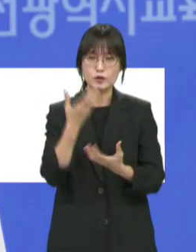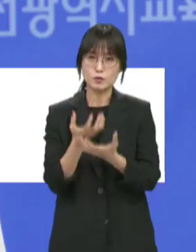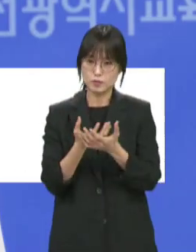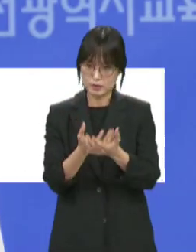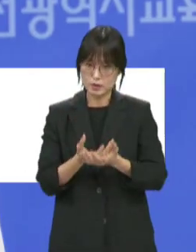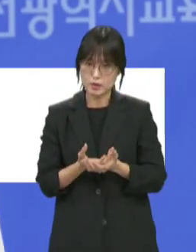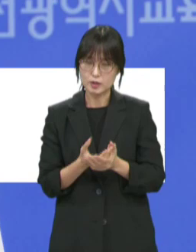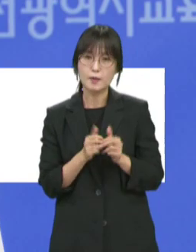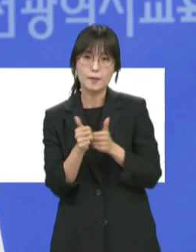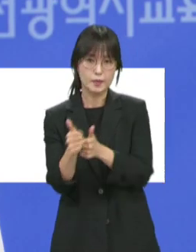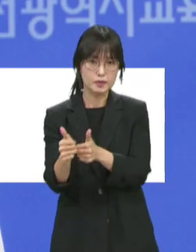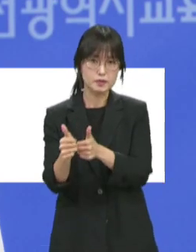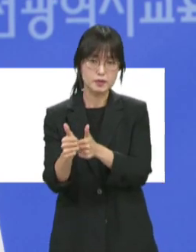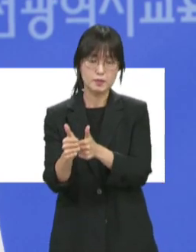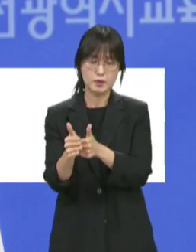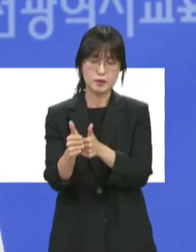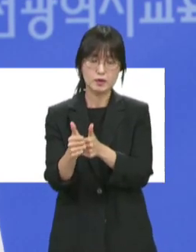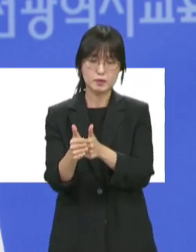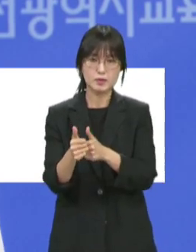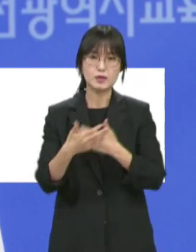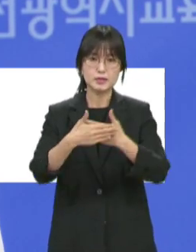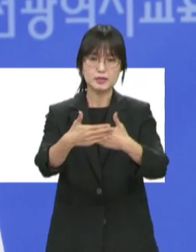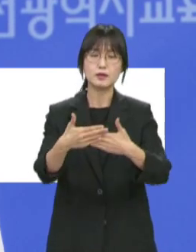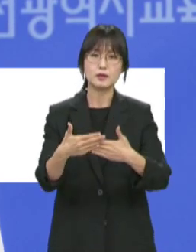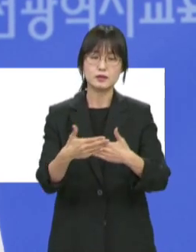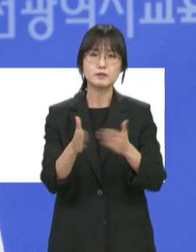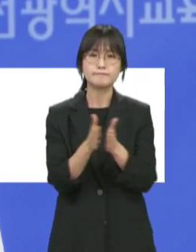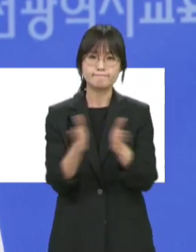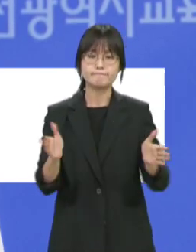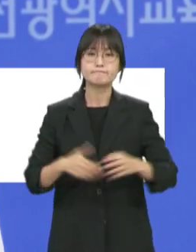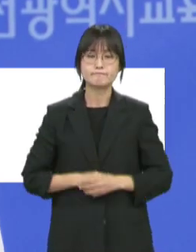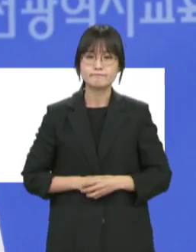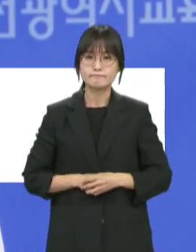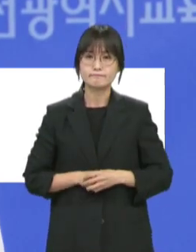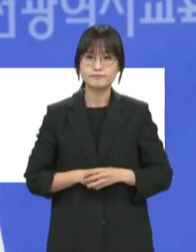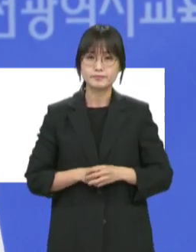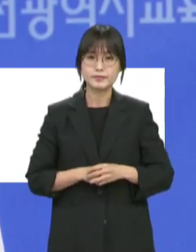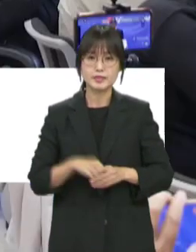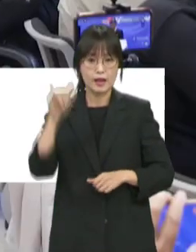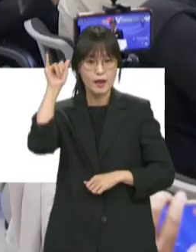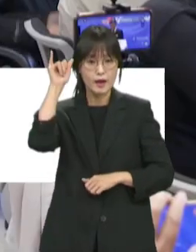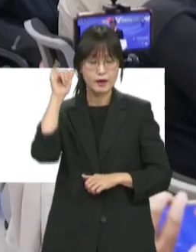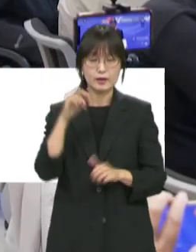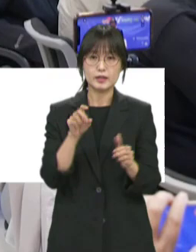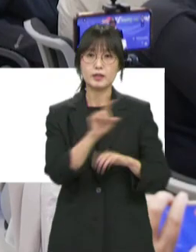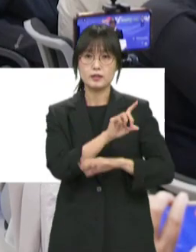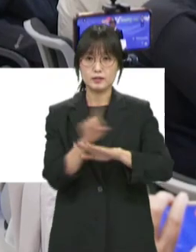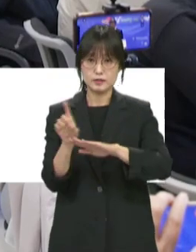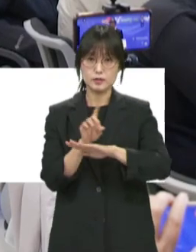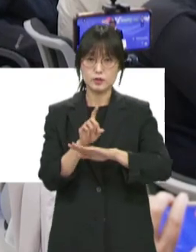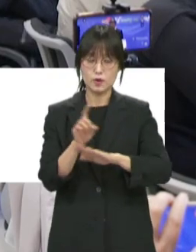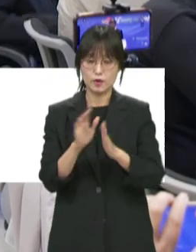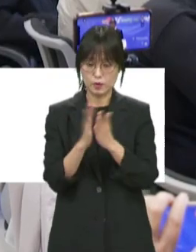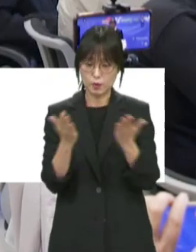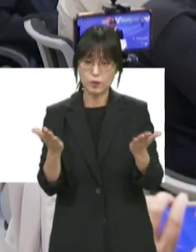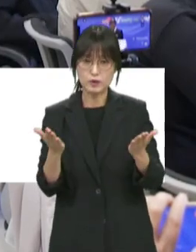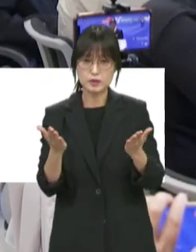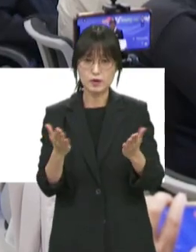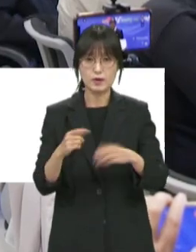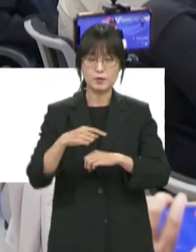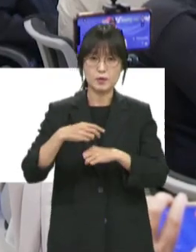사용 연수를 진행해 차질없이 도입하겠다고 밝혔습니다 AI 디지털 교과서는 내년부터 초등학교 3